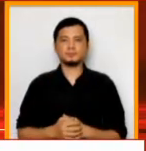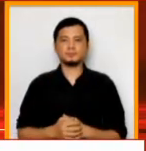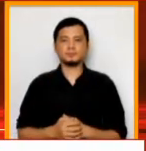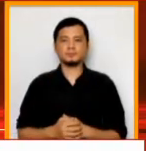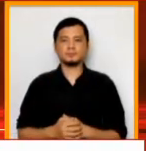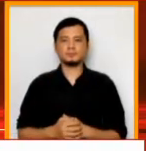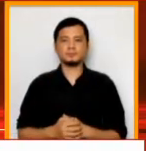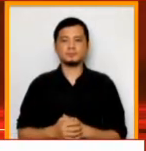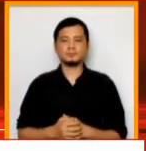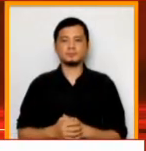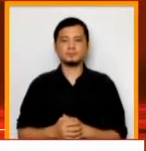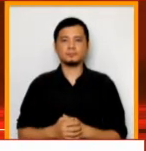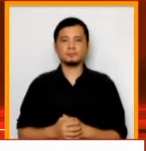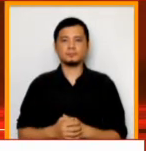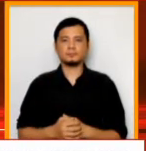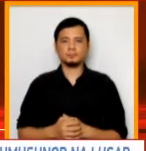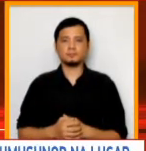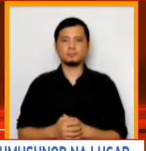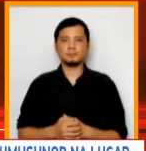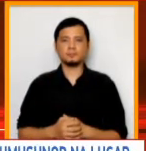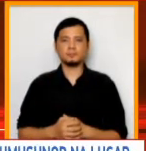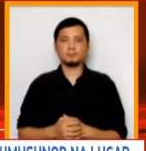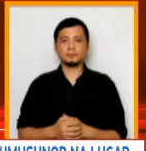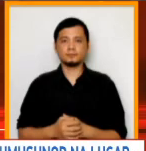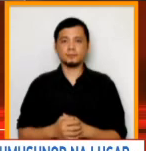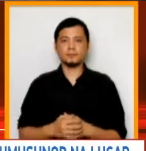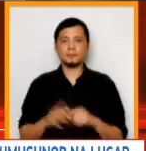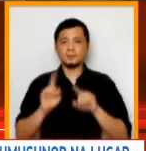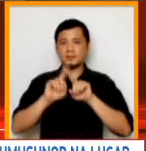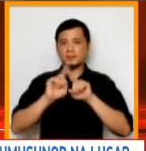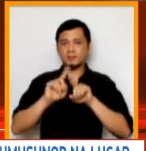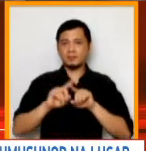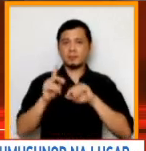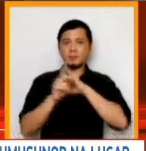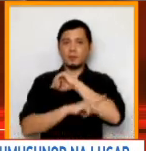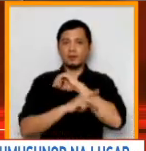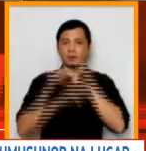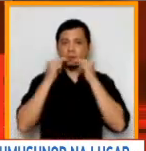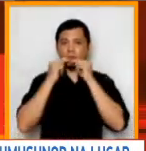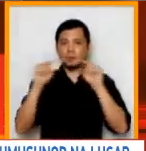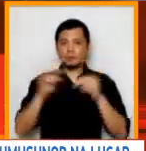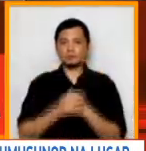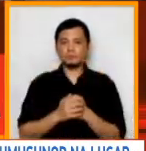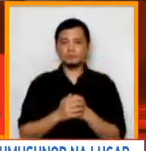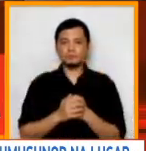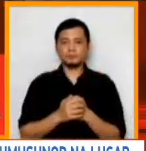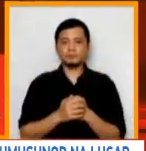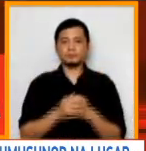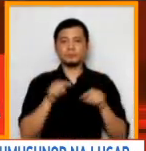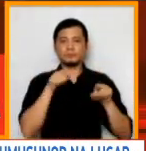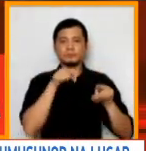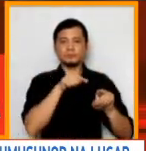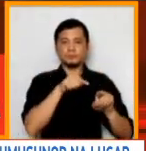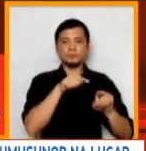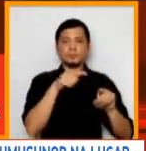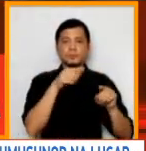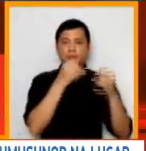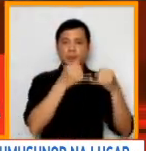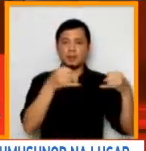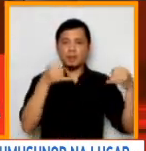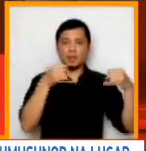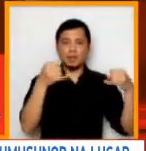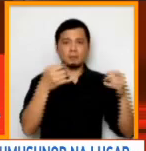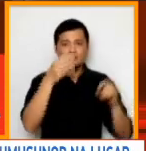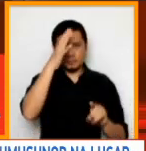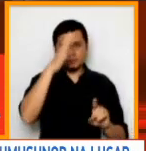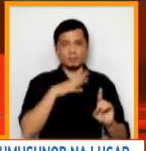Narito ang mabilis na pasada sa iba pang balita sa probinsya. Isang lineman ng Nakuryente sa San Ildefonso, Ilocos Sur. Kitang nawalan ng malay ang